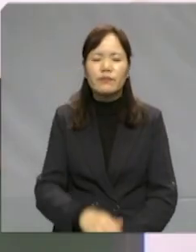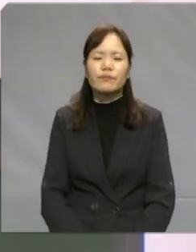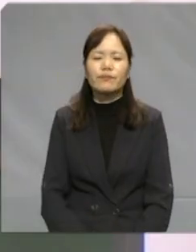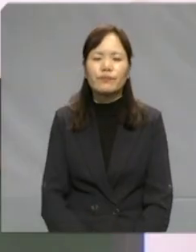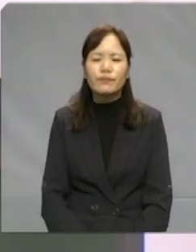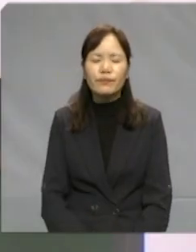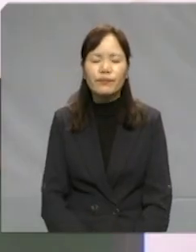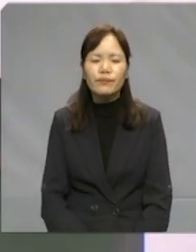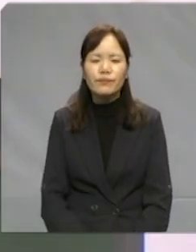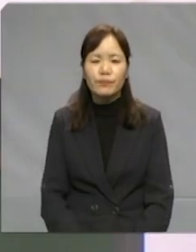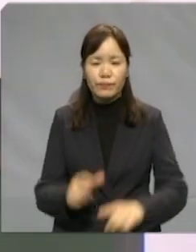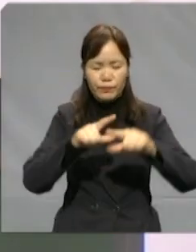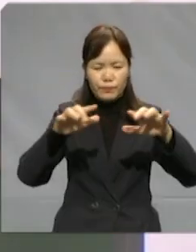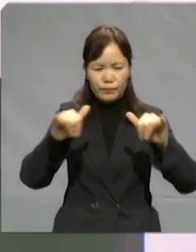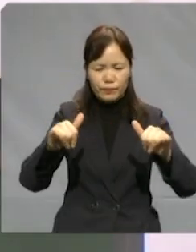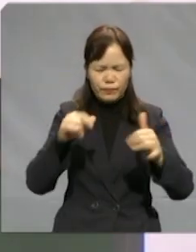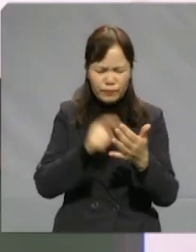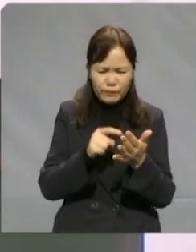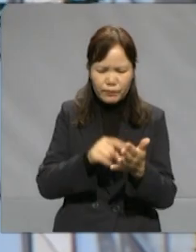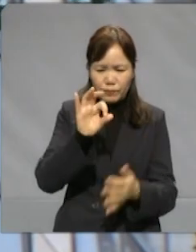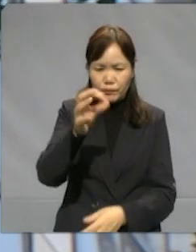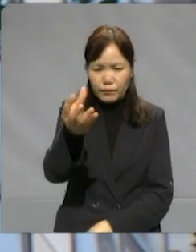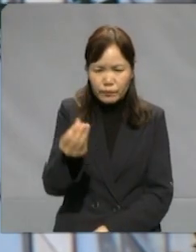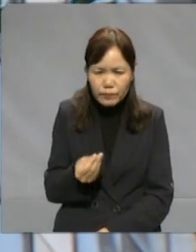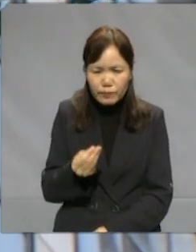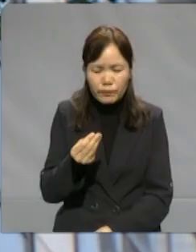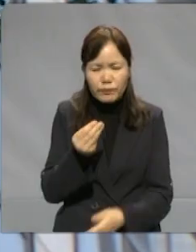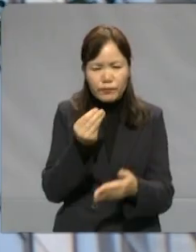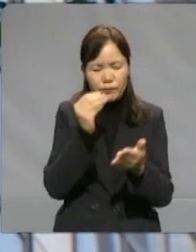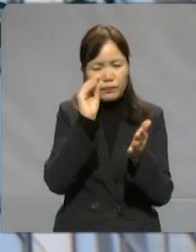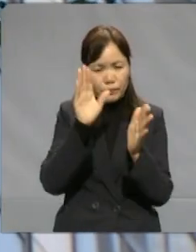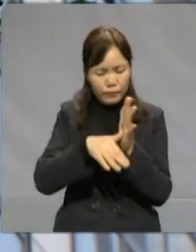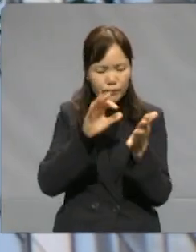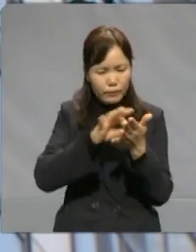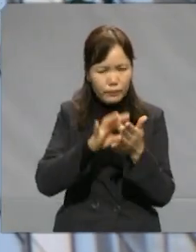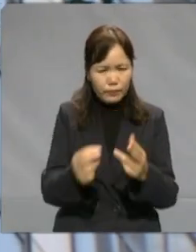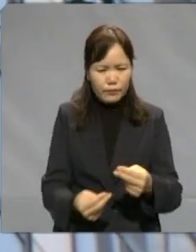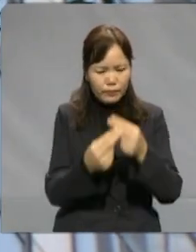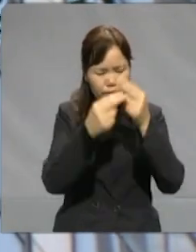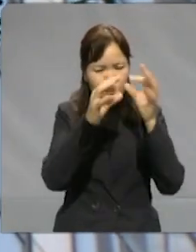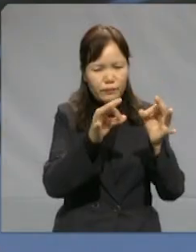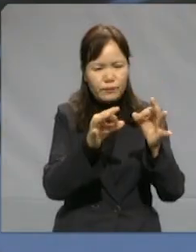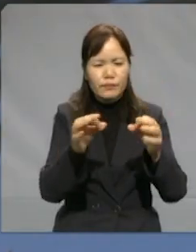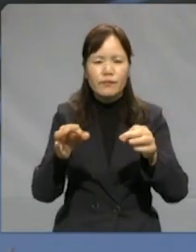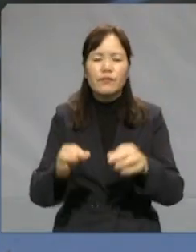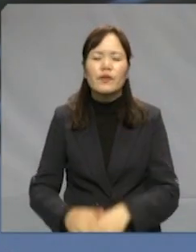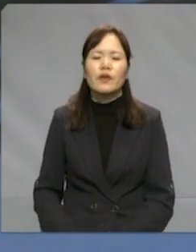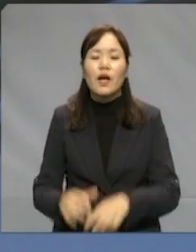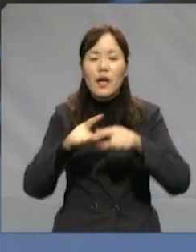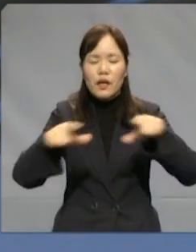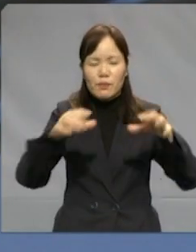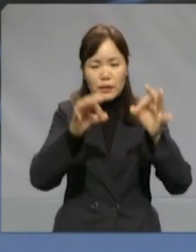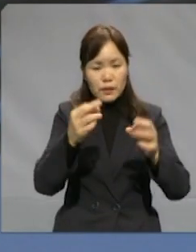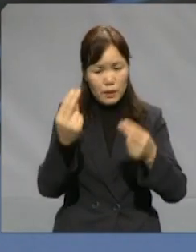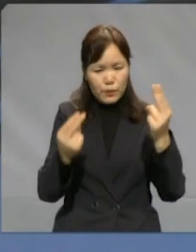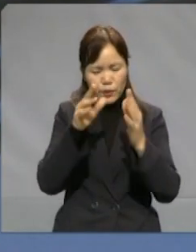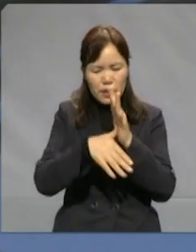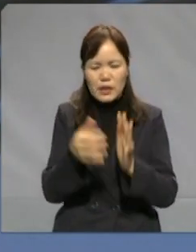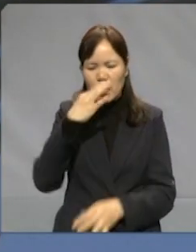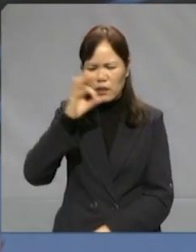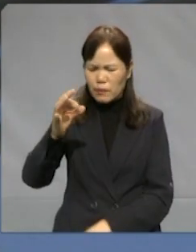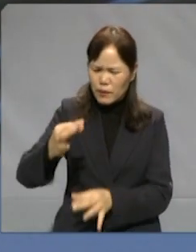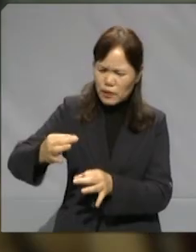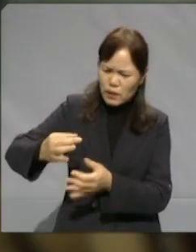기자입니다 서민들이 급하게 돈을 빌릴 때 이용하는 저축은행 일반 시중은행보다 금리가 높지만